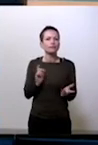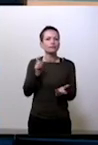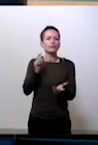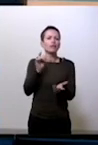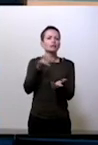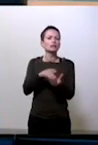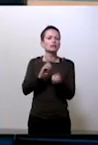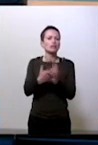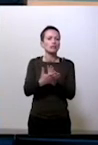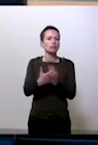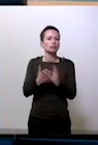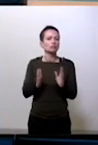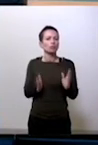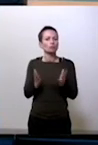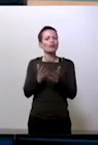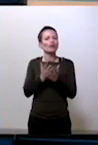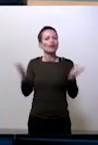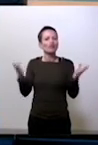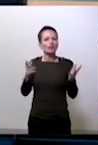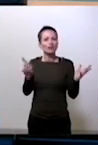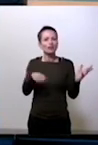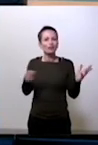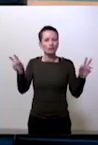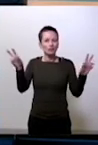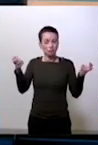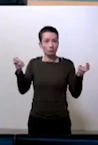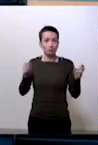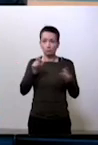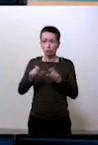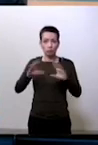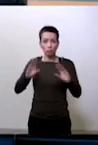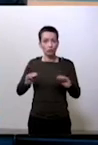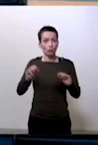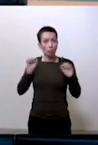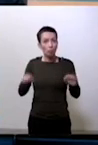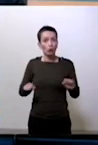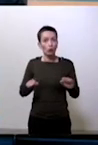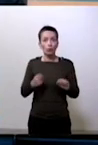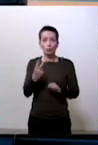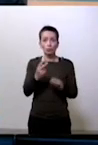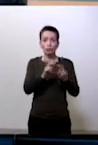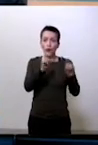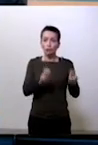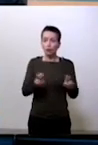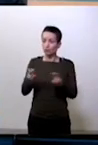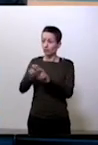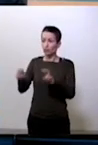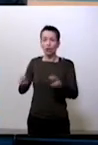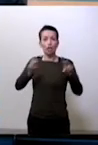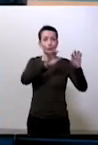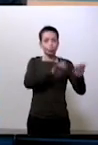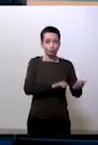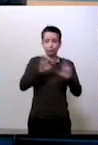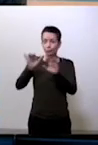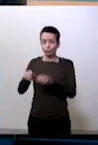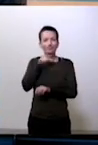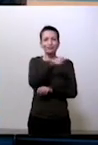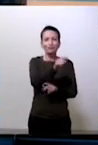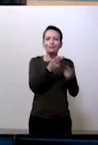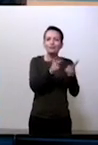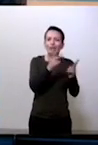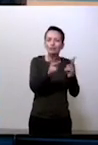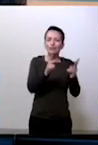internet Bordeaux Grandeur Nature, sur lequel les habitants peuvent désormais remplir 2 formulaires. Un premier pour le permis de